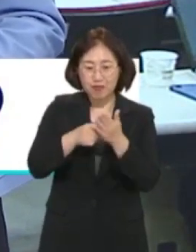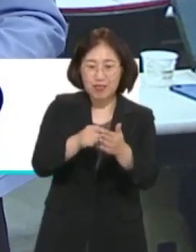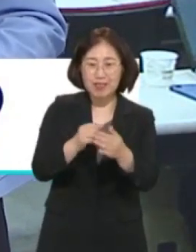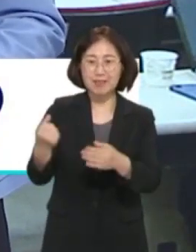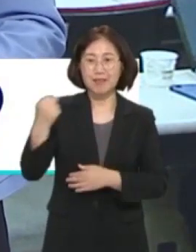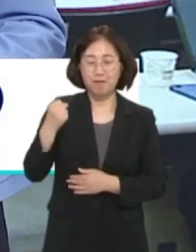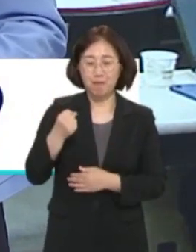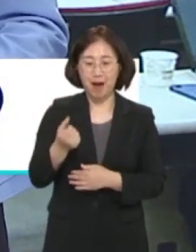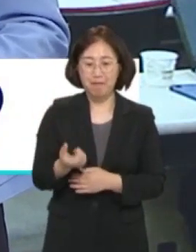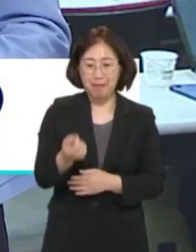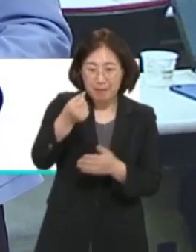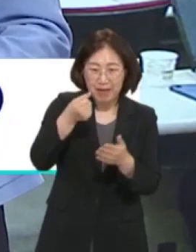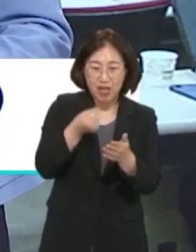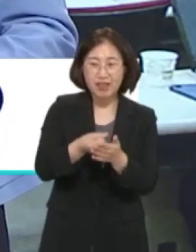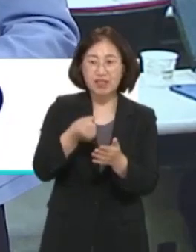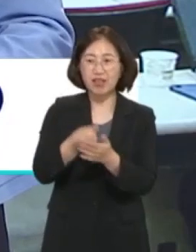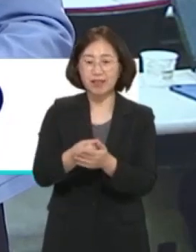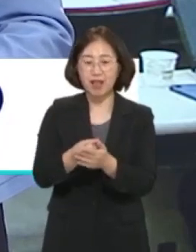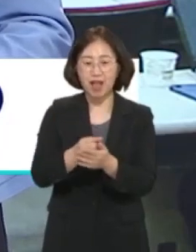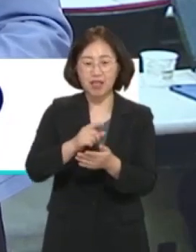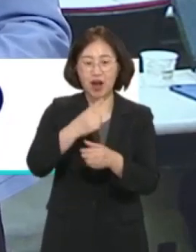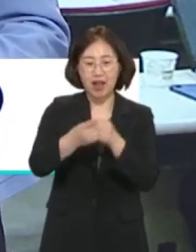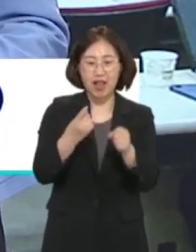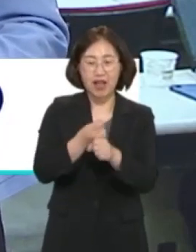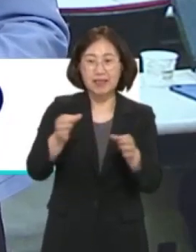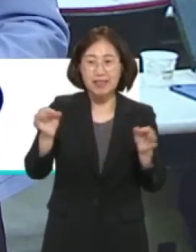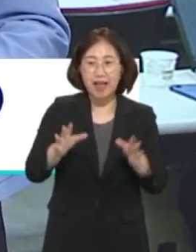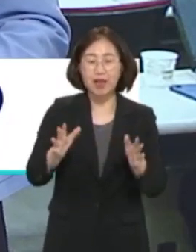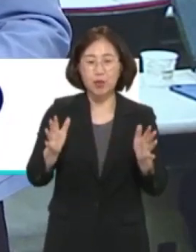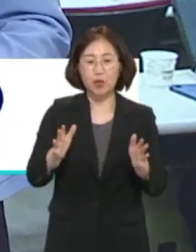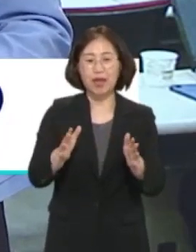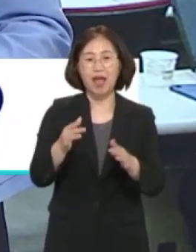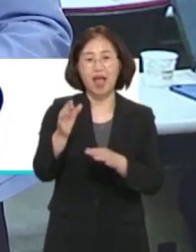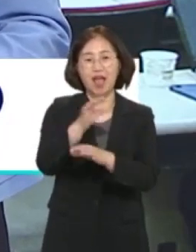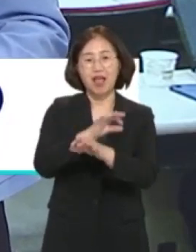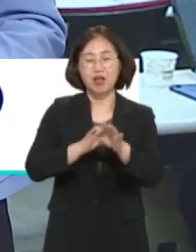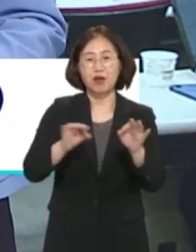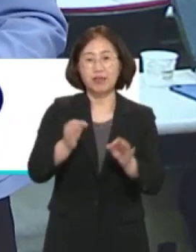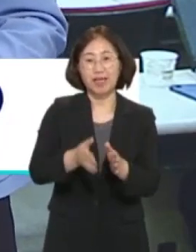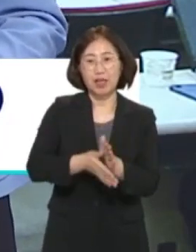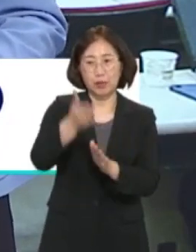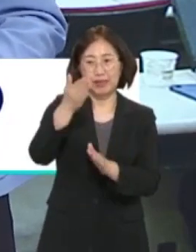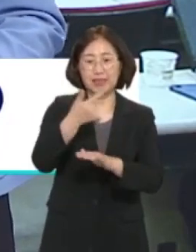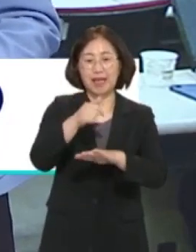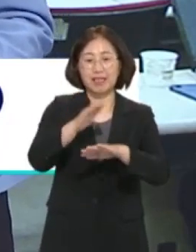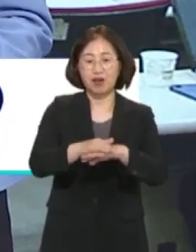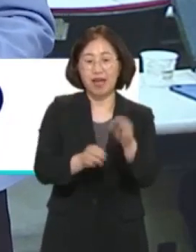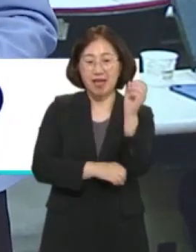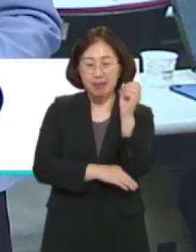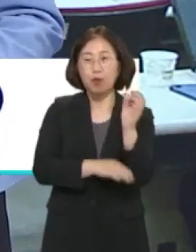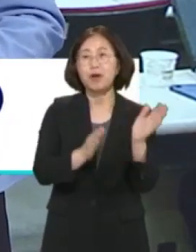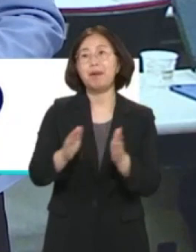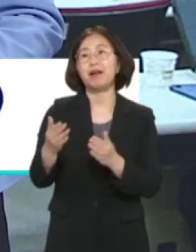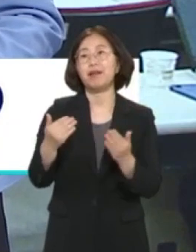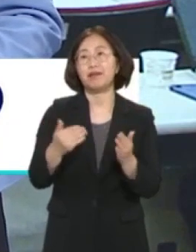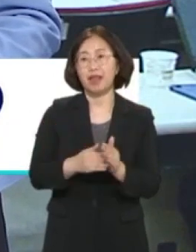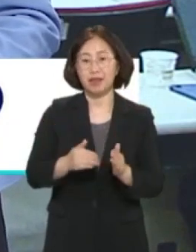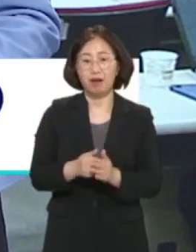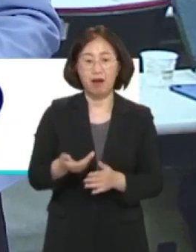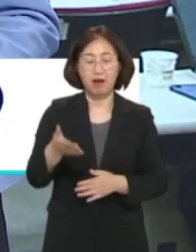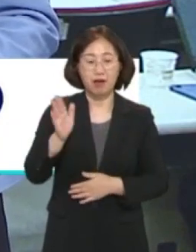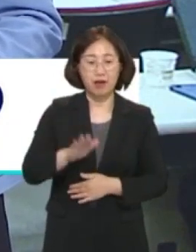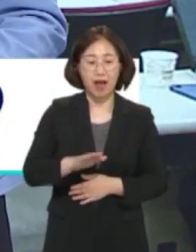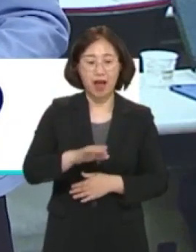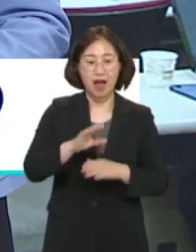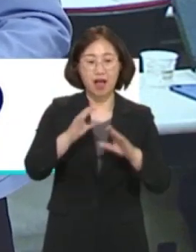정책결정으로 짧은 기간 동안 인류 경제도시 대전에 발판을 마련했다는 평가를 받고 있습니다 하지만 주민참여예산삭감